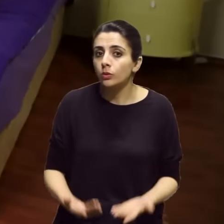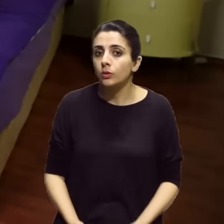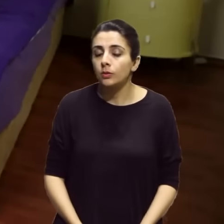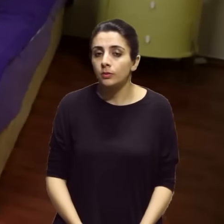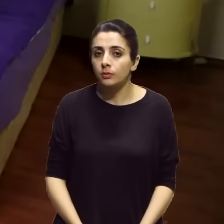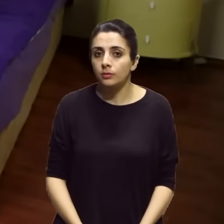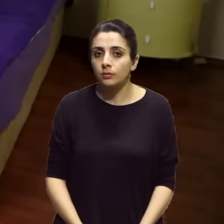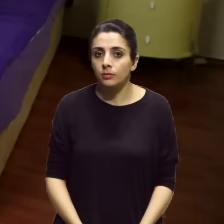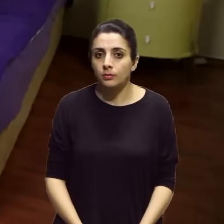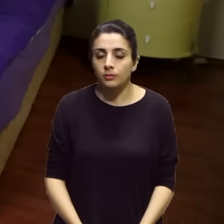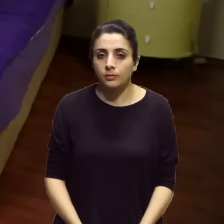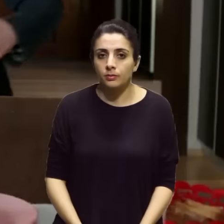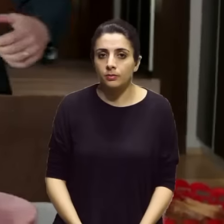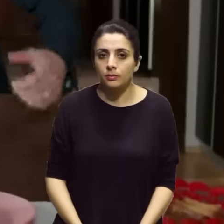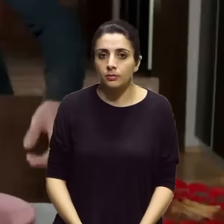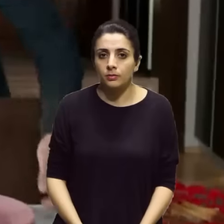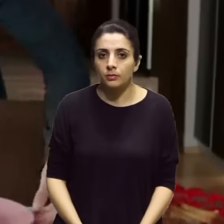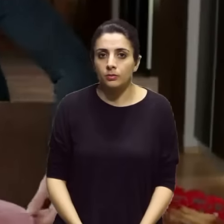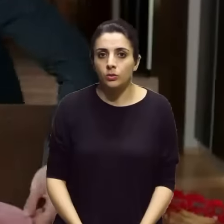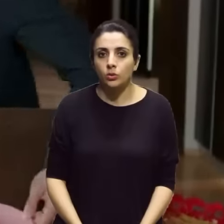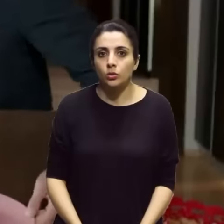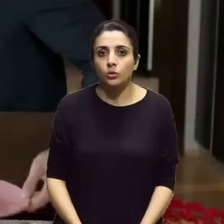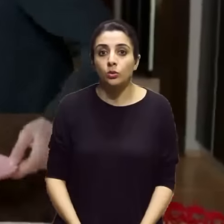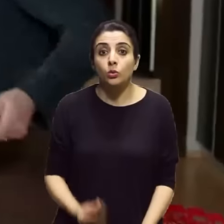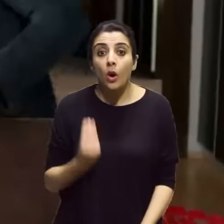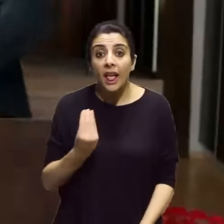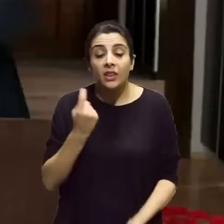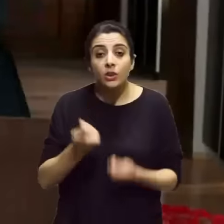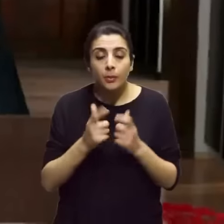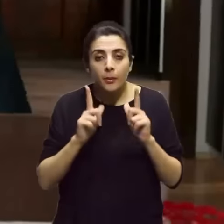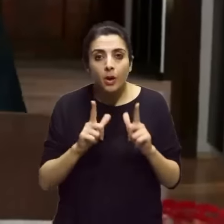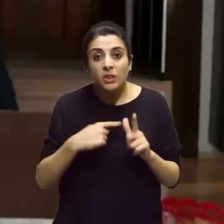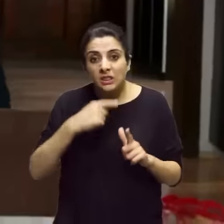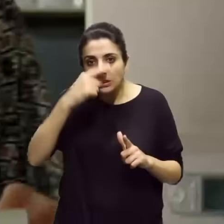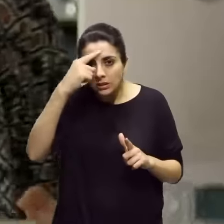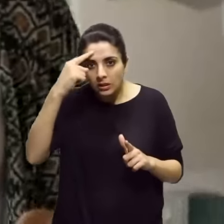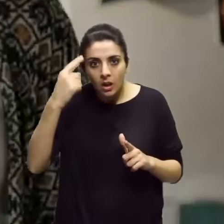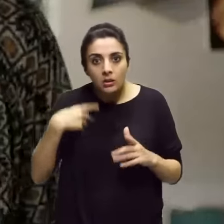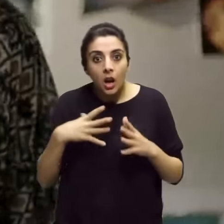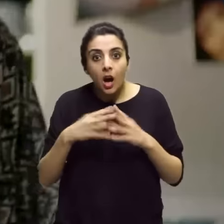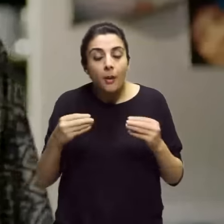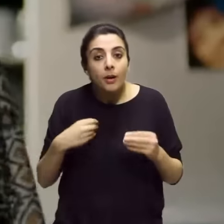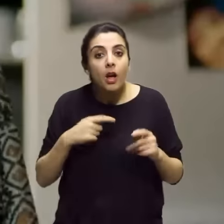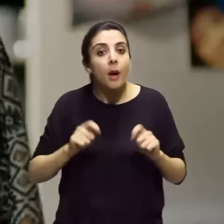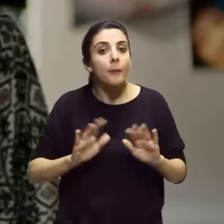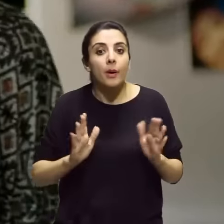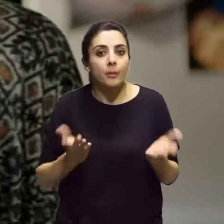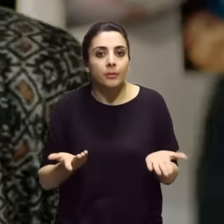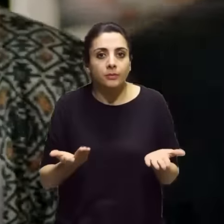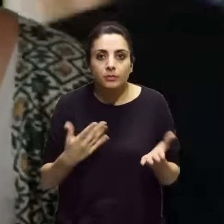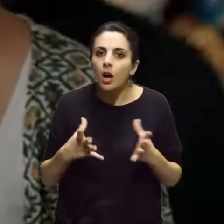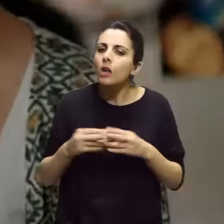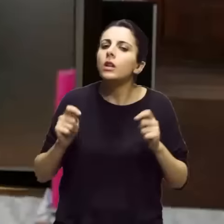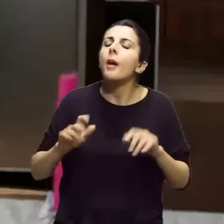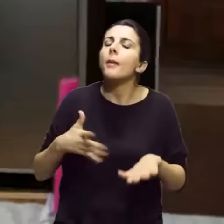Ayşemlerin yatak odasındalar. Çok çok iyi çalışmamız lazım. Bu fırsatı kaçırmamamız lazım.